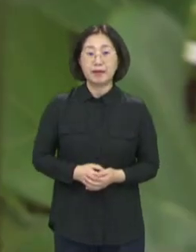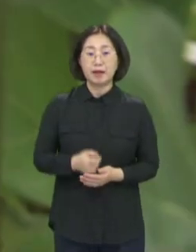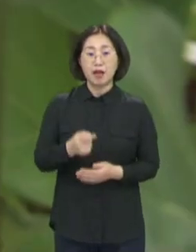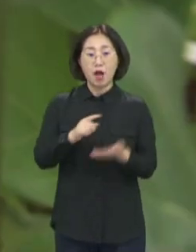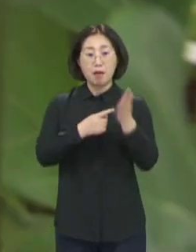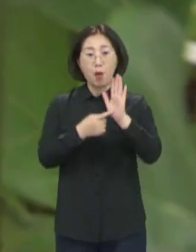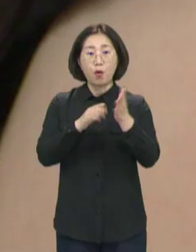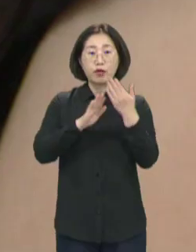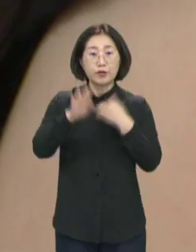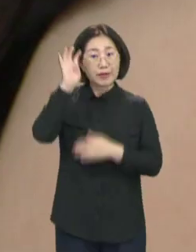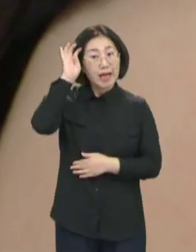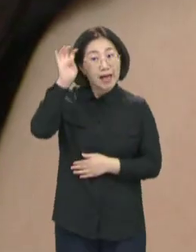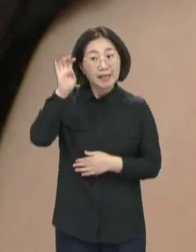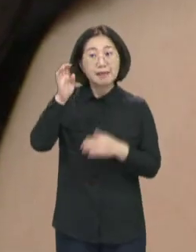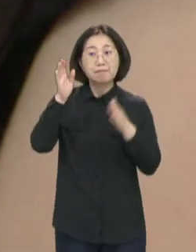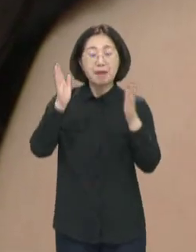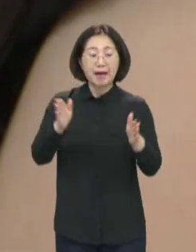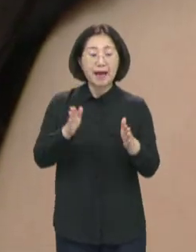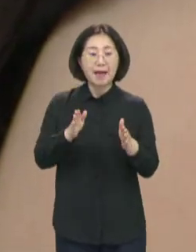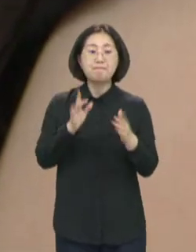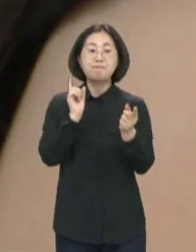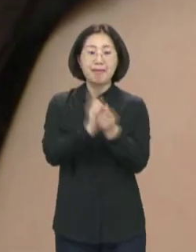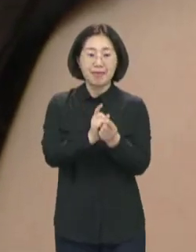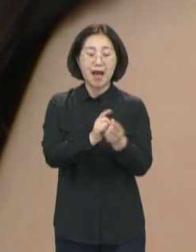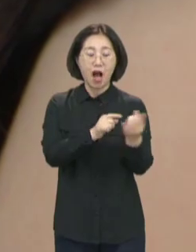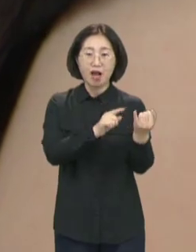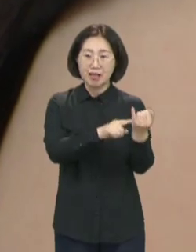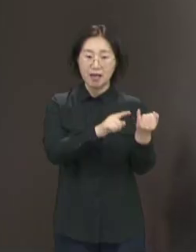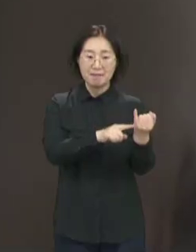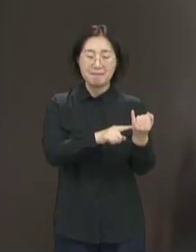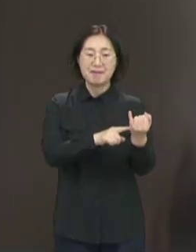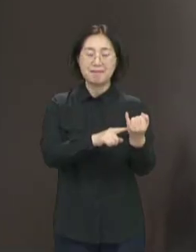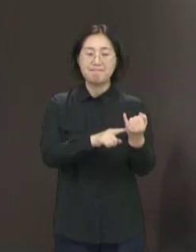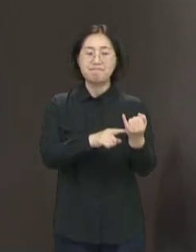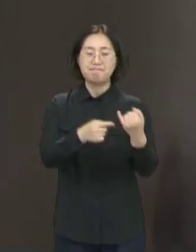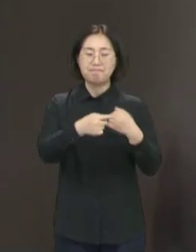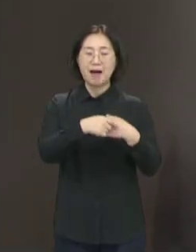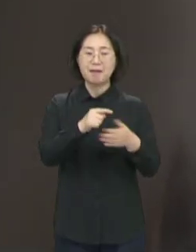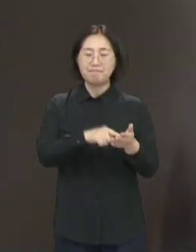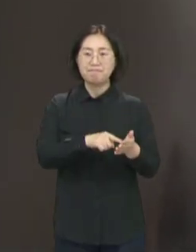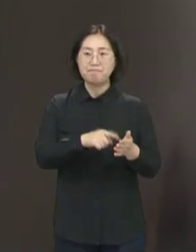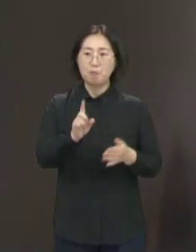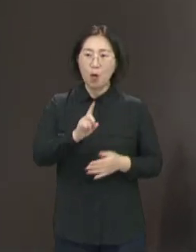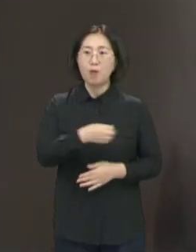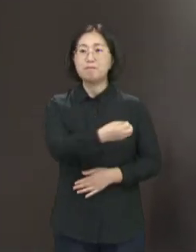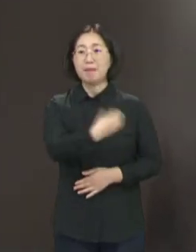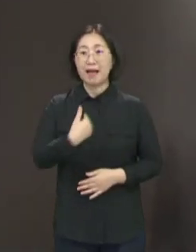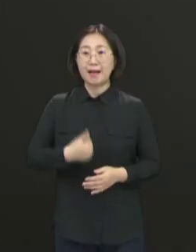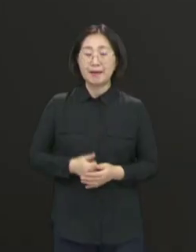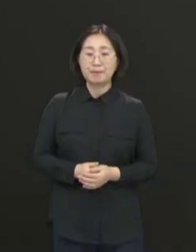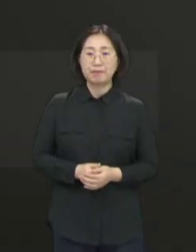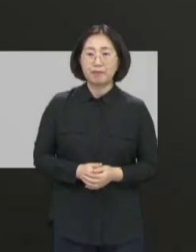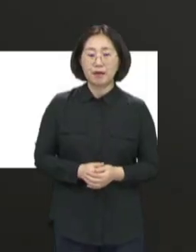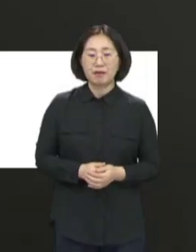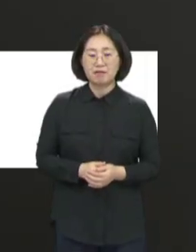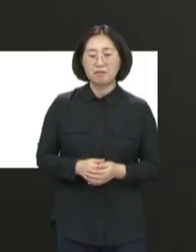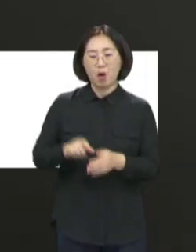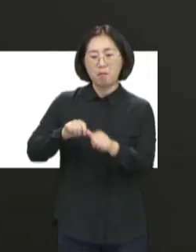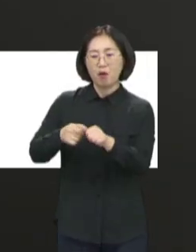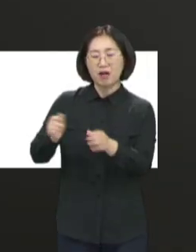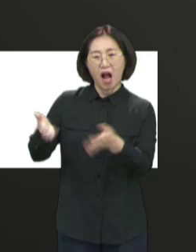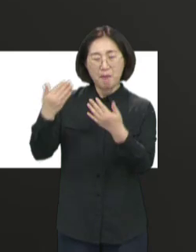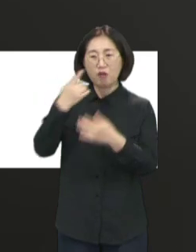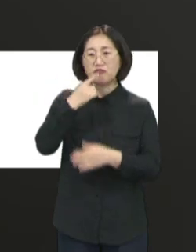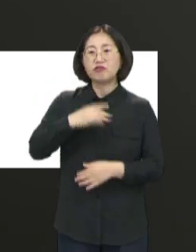이후 40여일 만에 다시 만난 피해자는 그동안의 심경을 이렇게 설명했습니다. 예상은 했지만